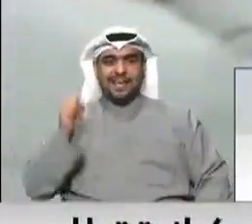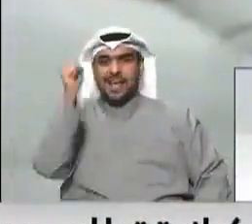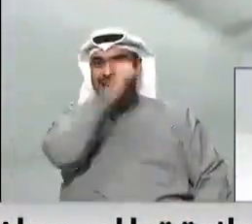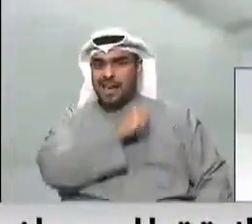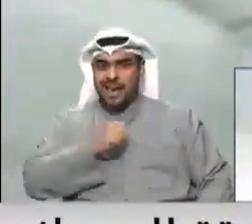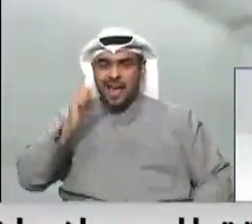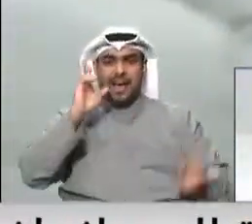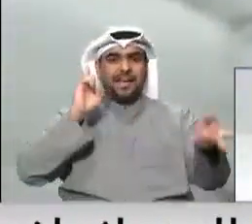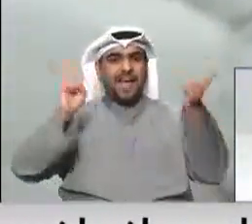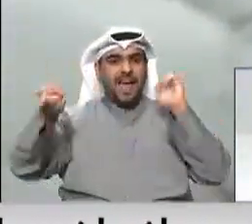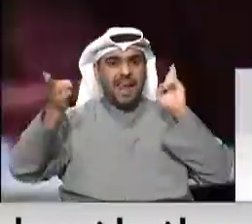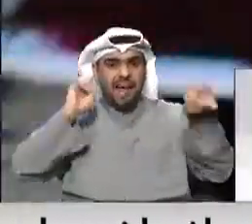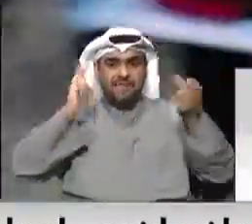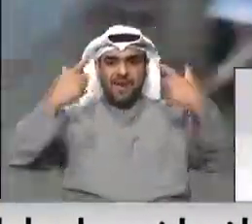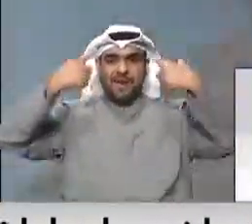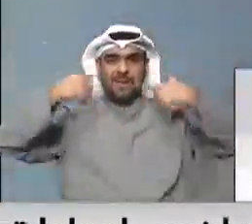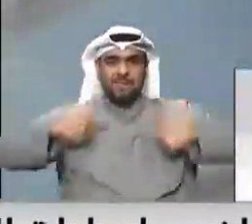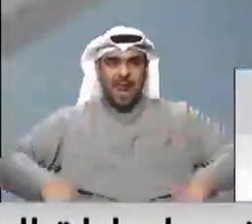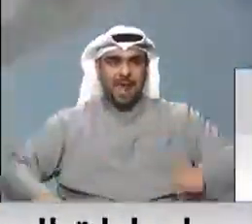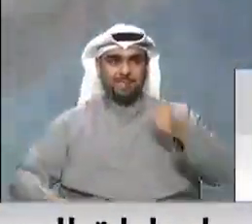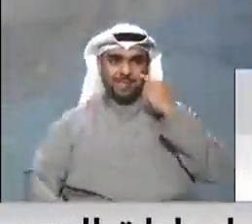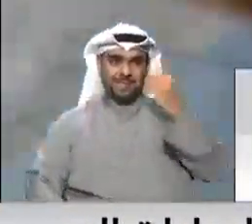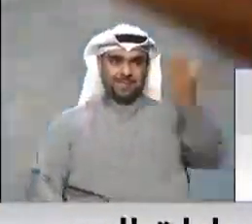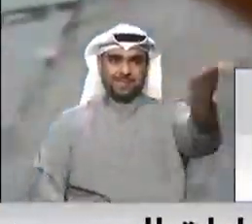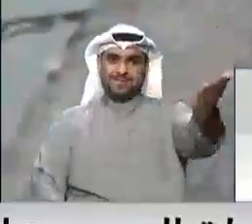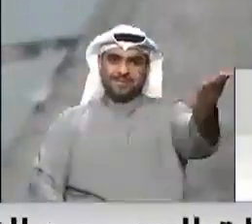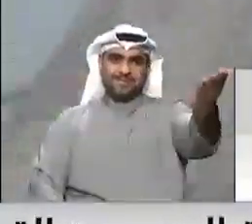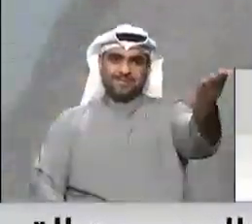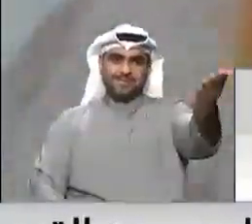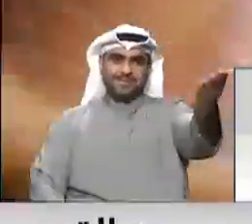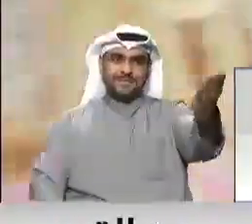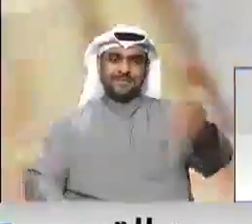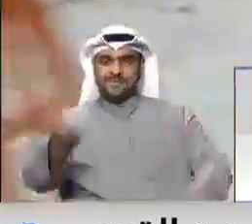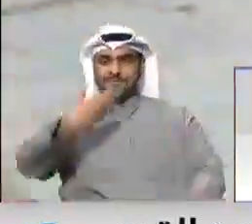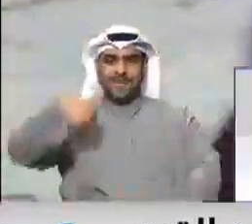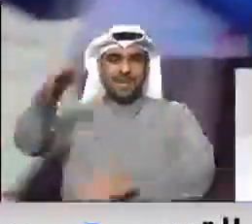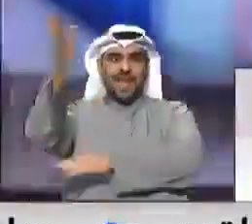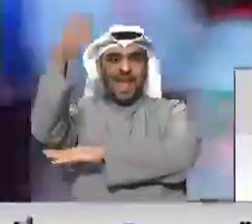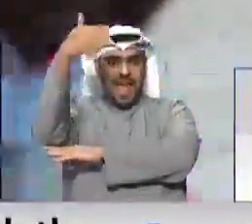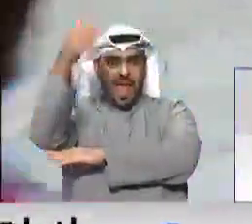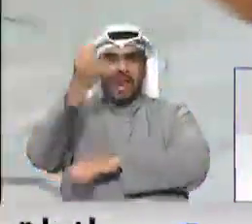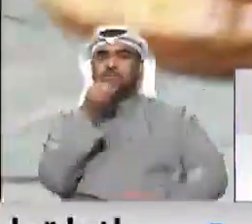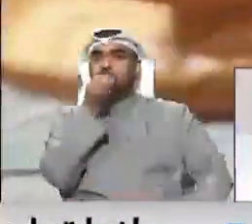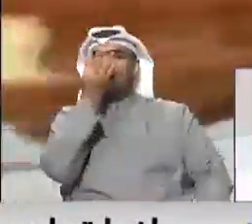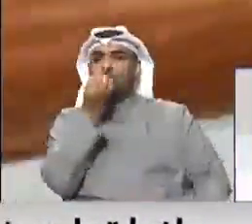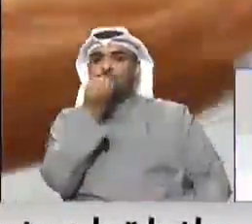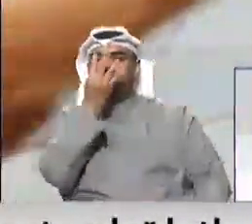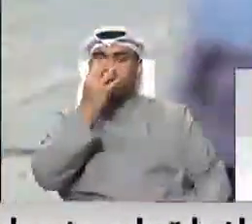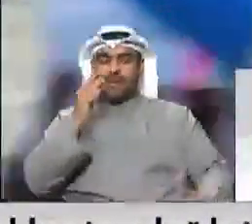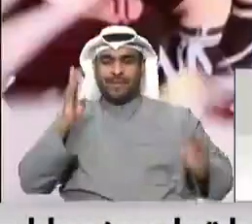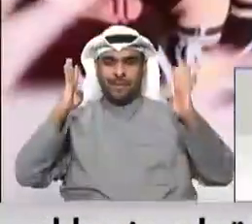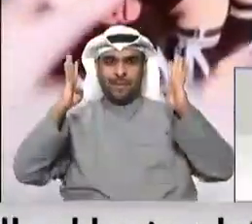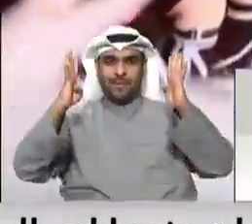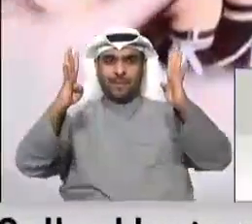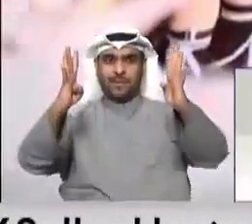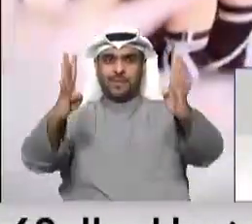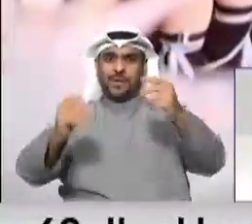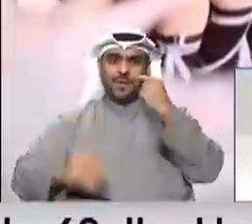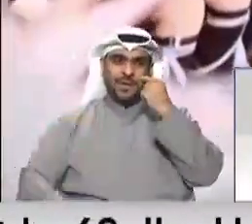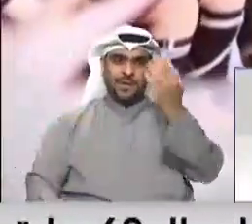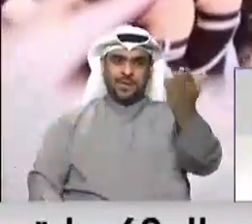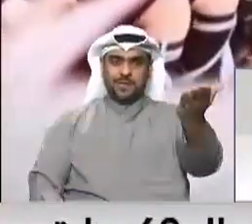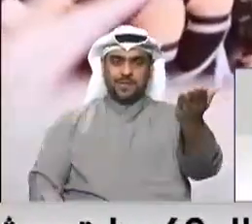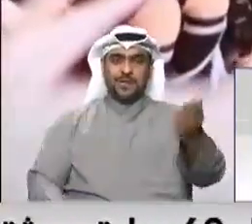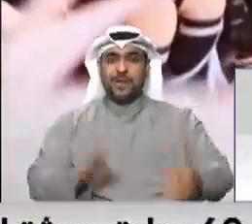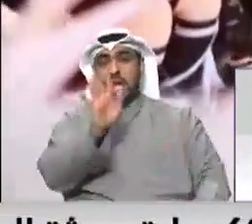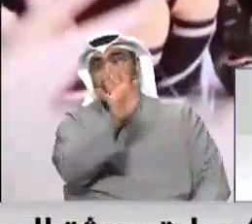واستعراضات في الازياء فيما تتزين الاماكن العامه بالاعلام والزهور مدينه شوشينغ التي تقع شرق الصين